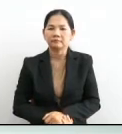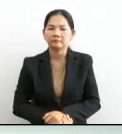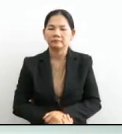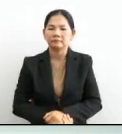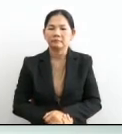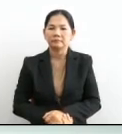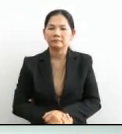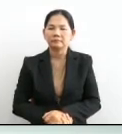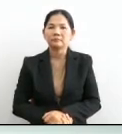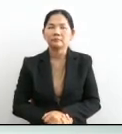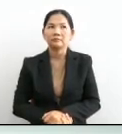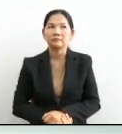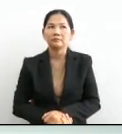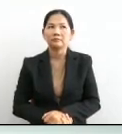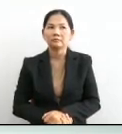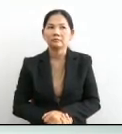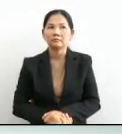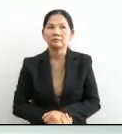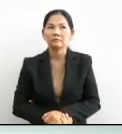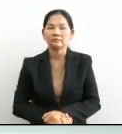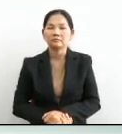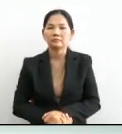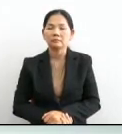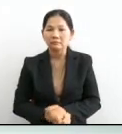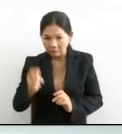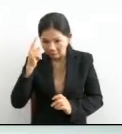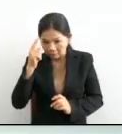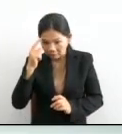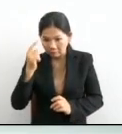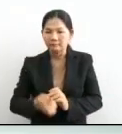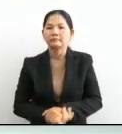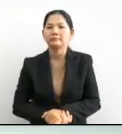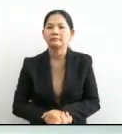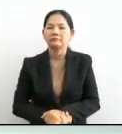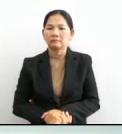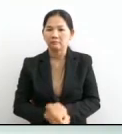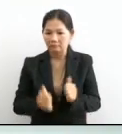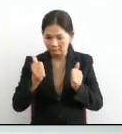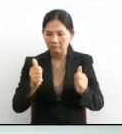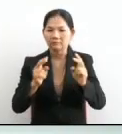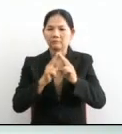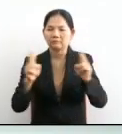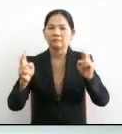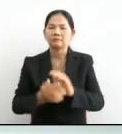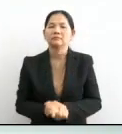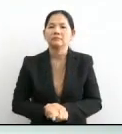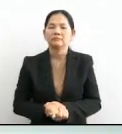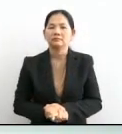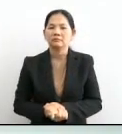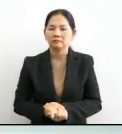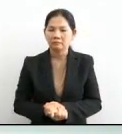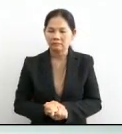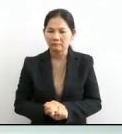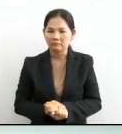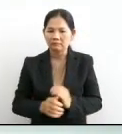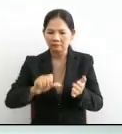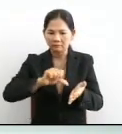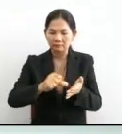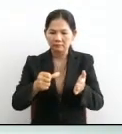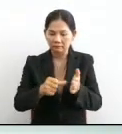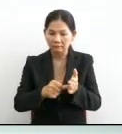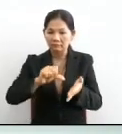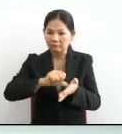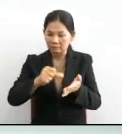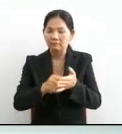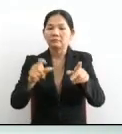nạ sắp nó có chà chăm tới con chá là ổn nà vế và chân nạ sắp cứ chỉ